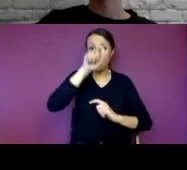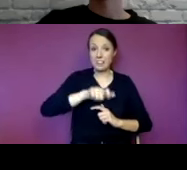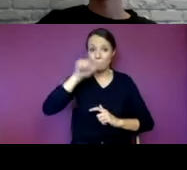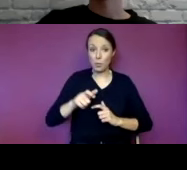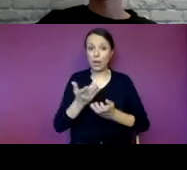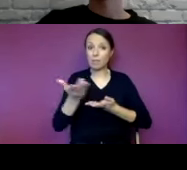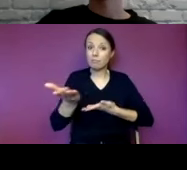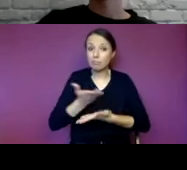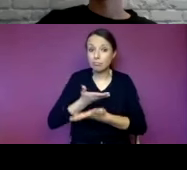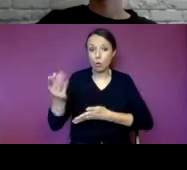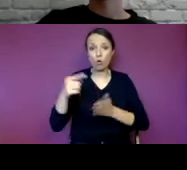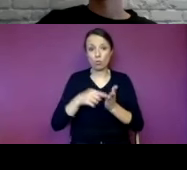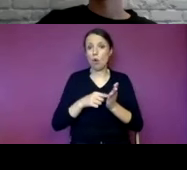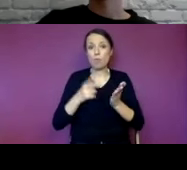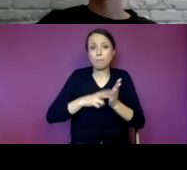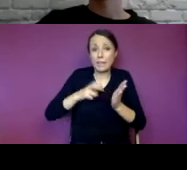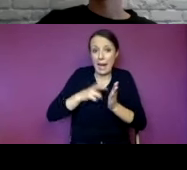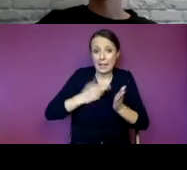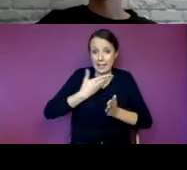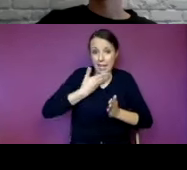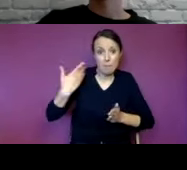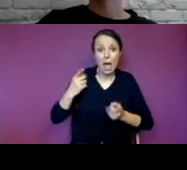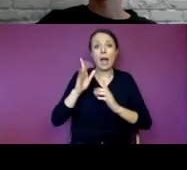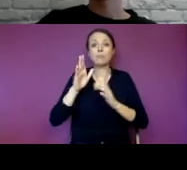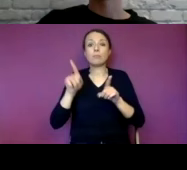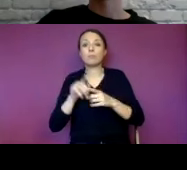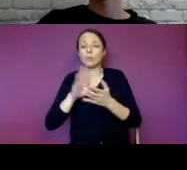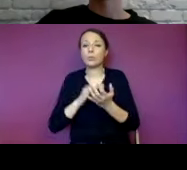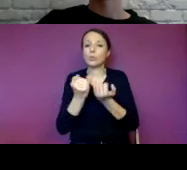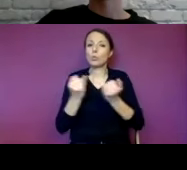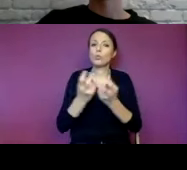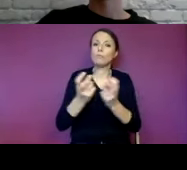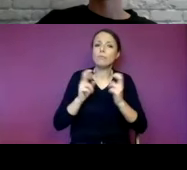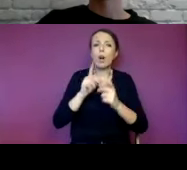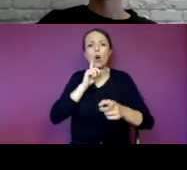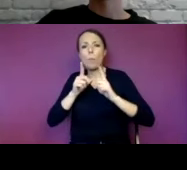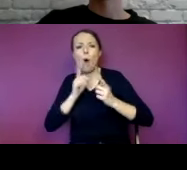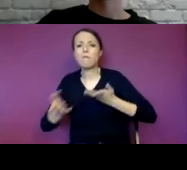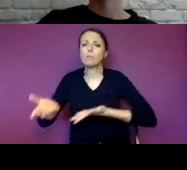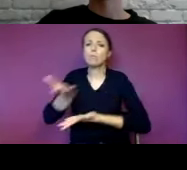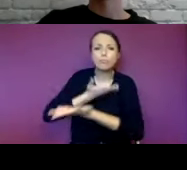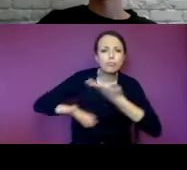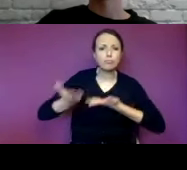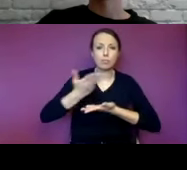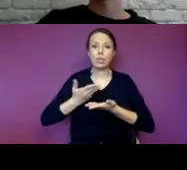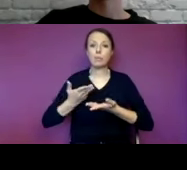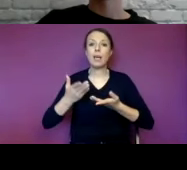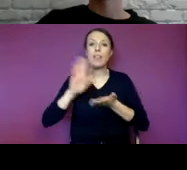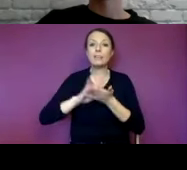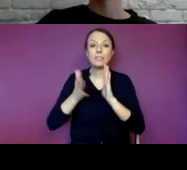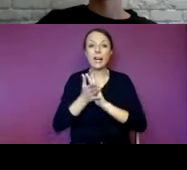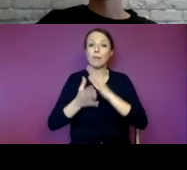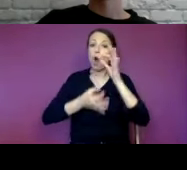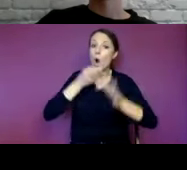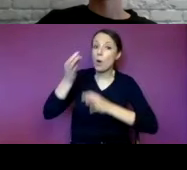trakcie innego rodzaju debat czy próby właśnie wzajemnego opowiadania sobie o